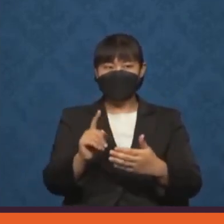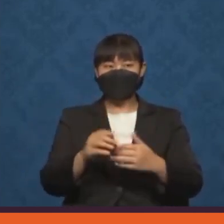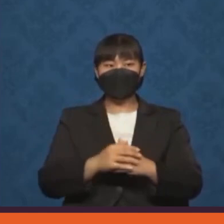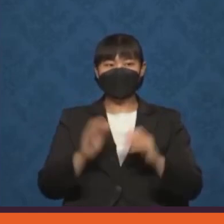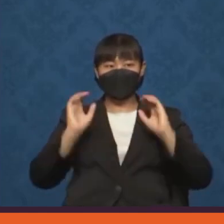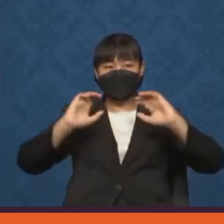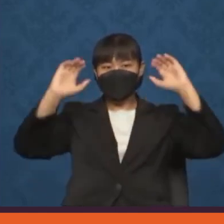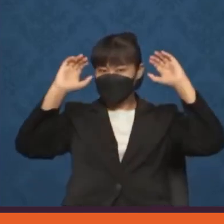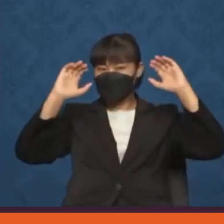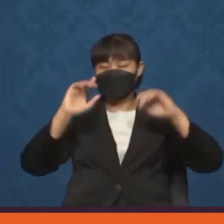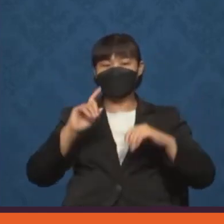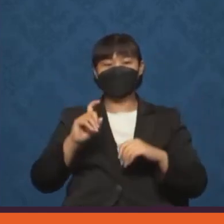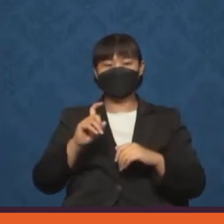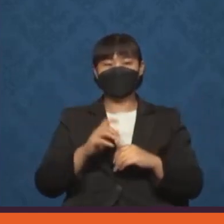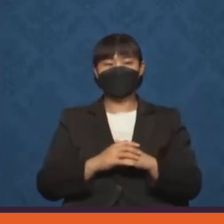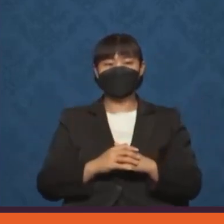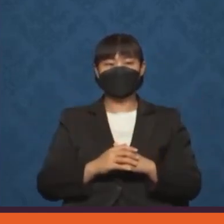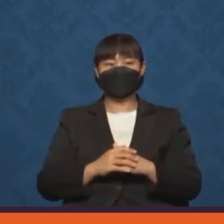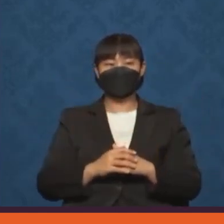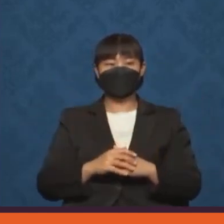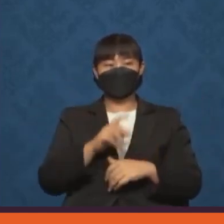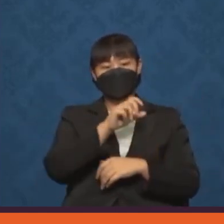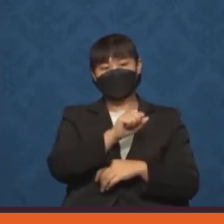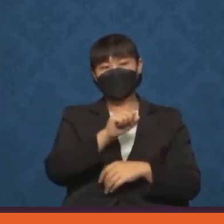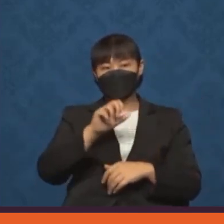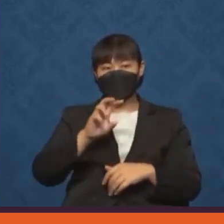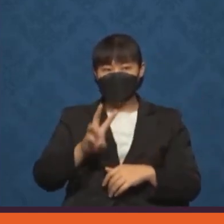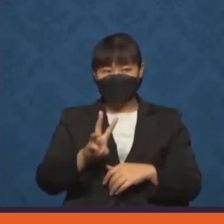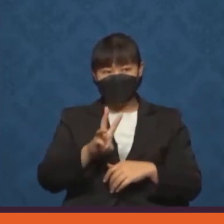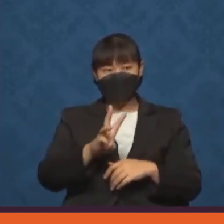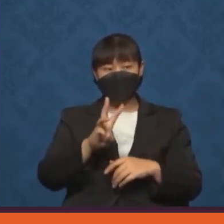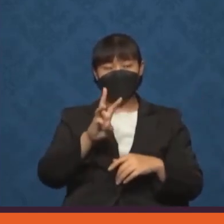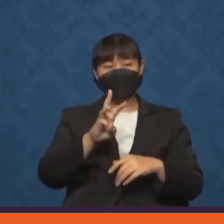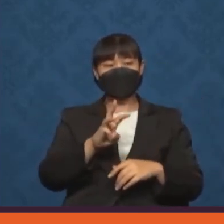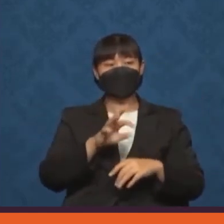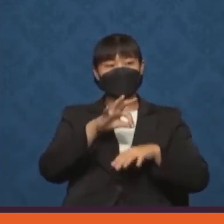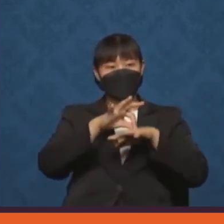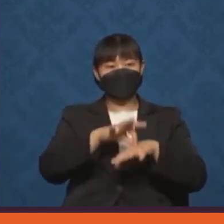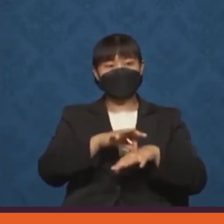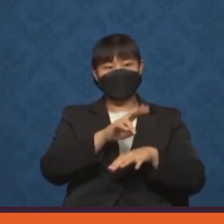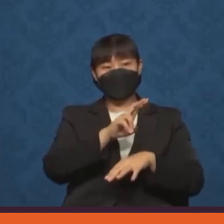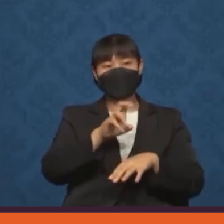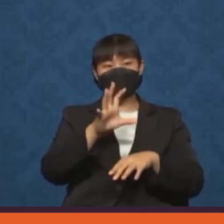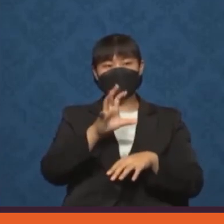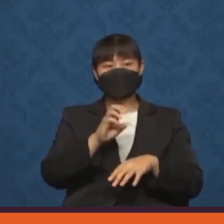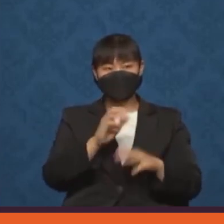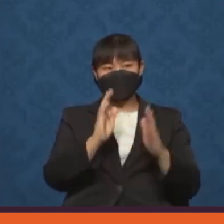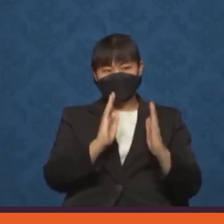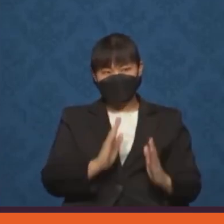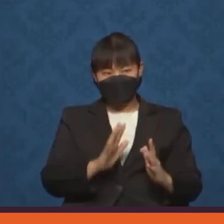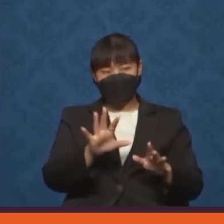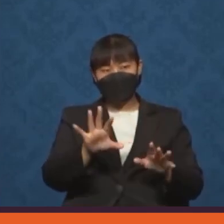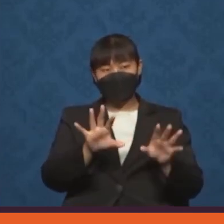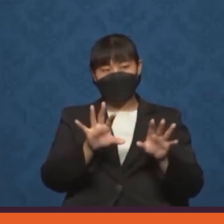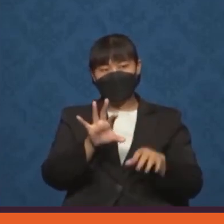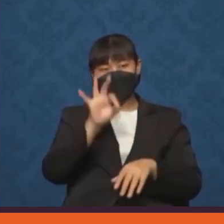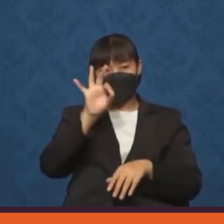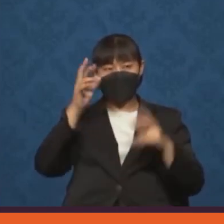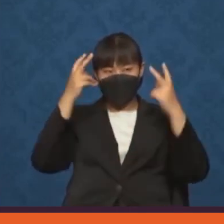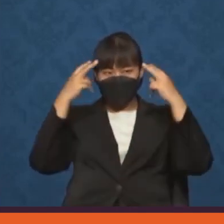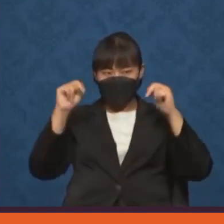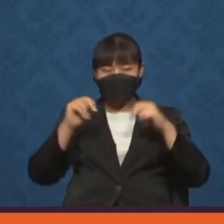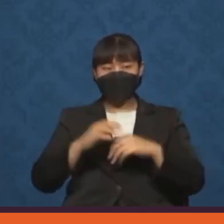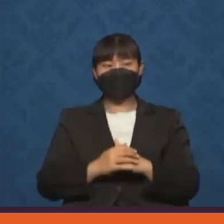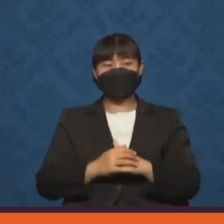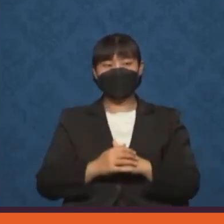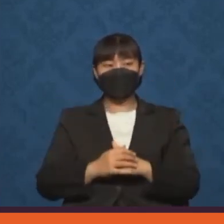ราะคุณเจอสว250คนมีอำนาจเลือกนายกรัฐมนตรีควบคุมอันที่3ครับควบคุมการตั้งรัฐบาลครับ